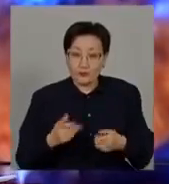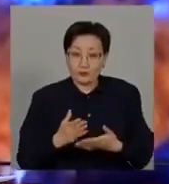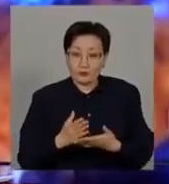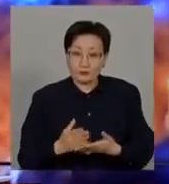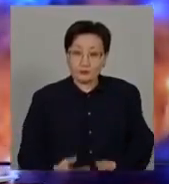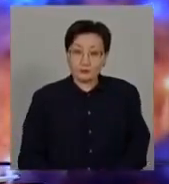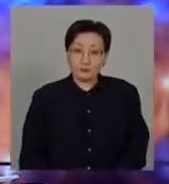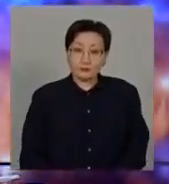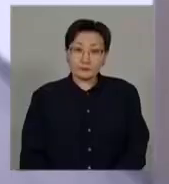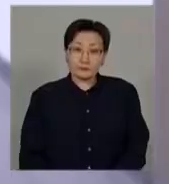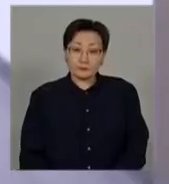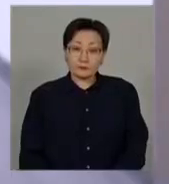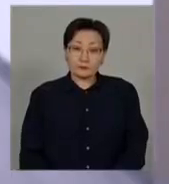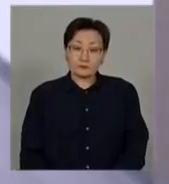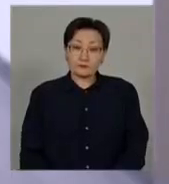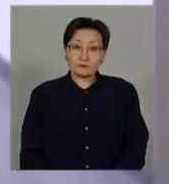жалғастырады.